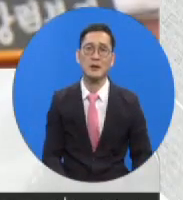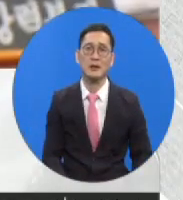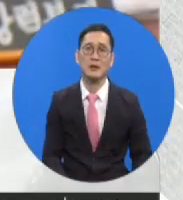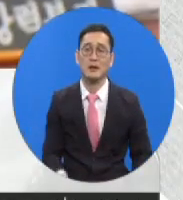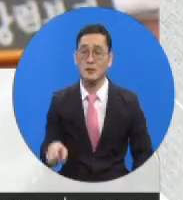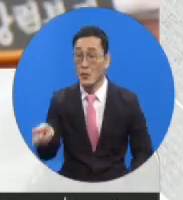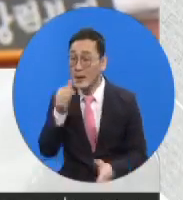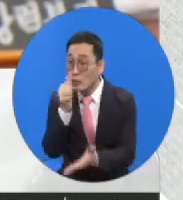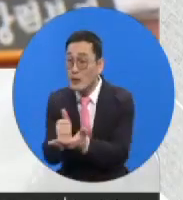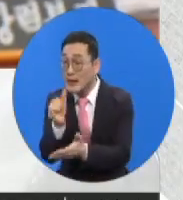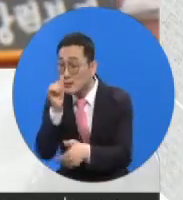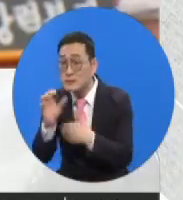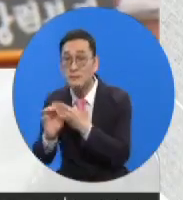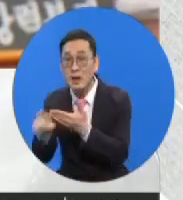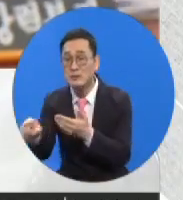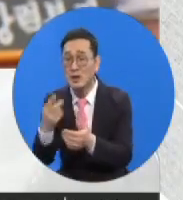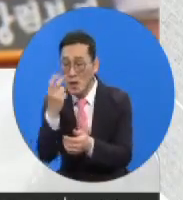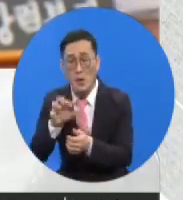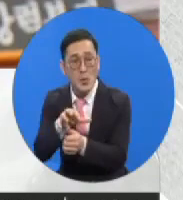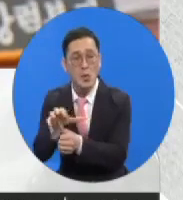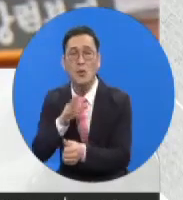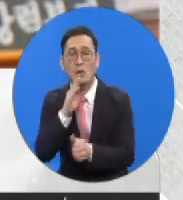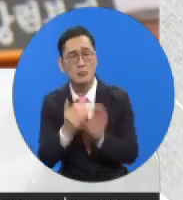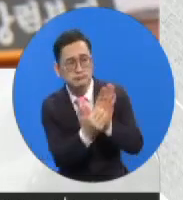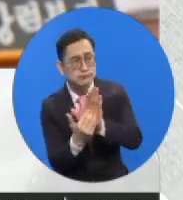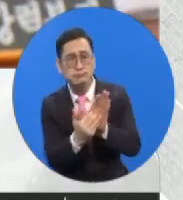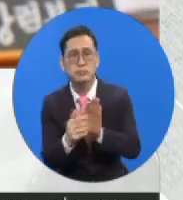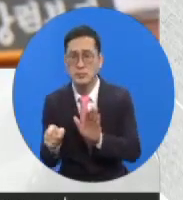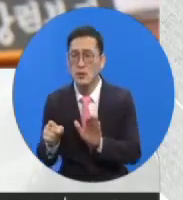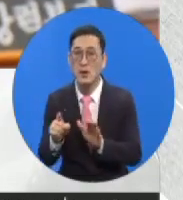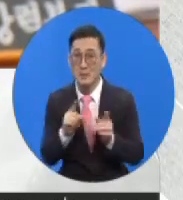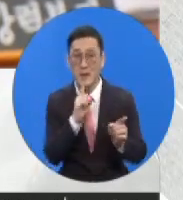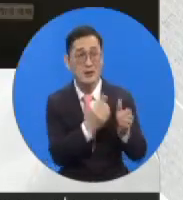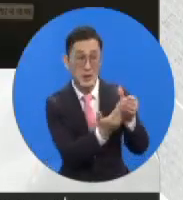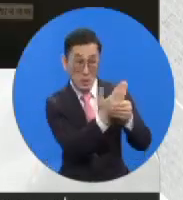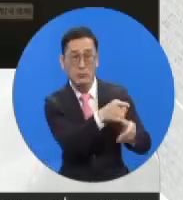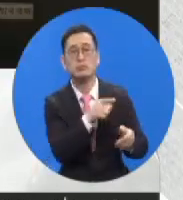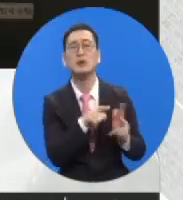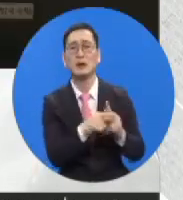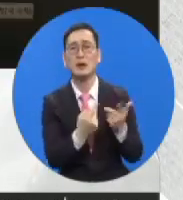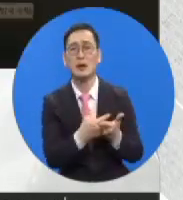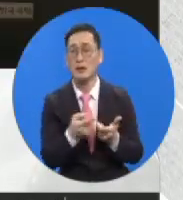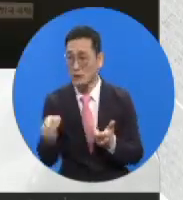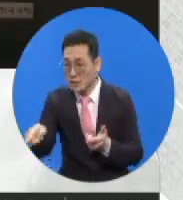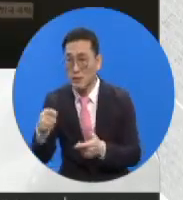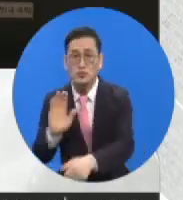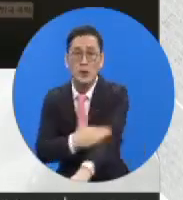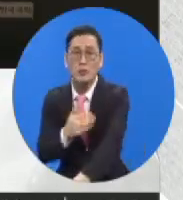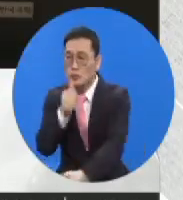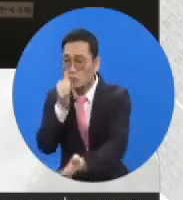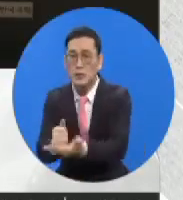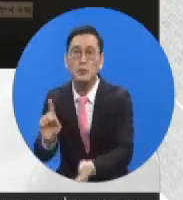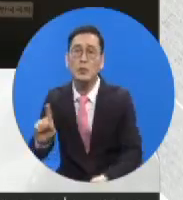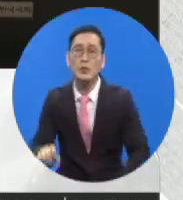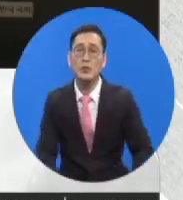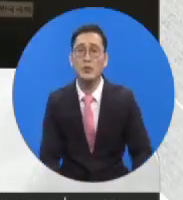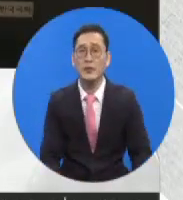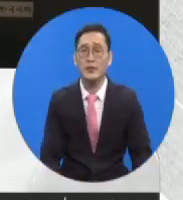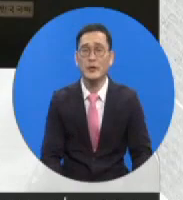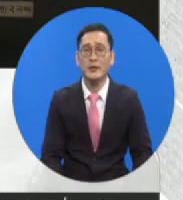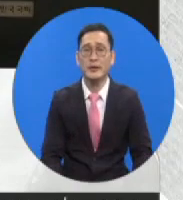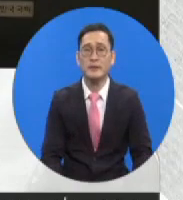비호 아니에요. 그래서 그 부분에 대해서 윤석열 총장은 자기 마음속에 있는 걸 얘기했다고 저는 보고요. 본인 입으로 근데